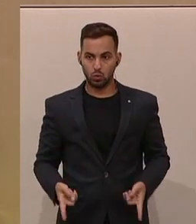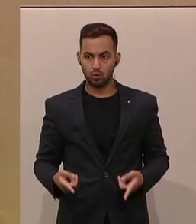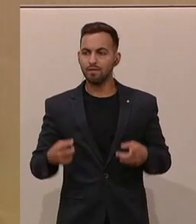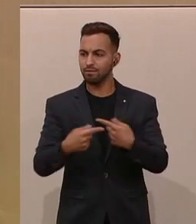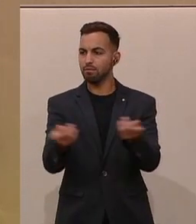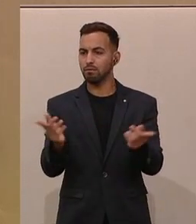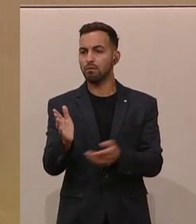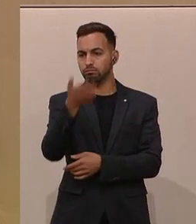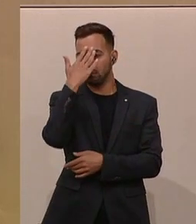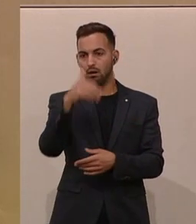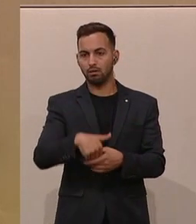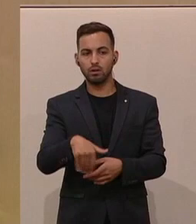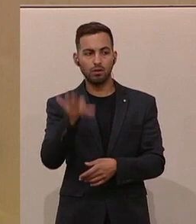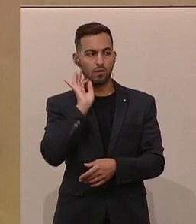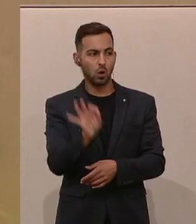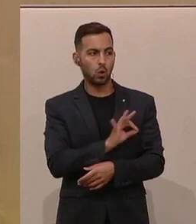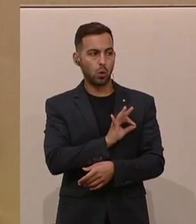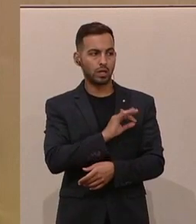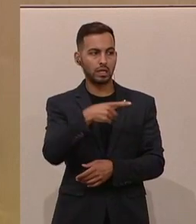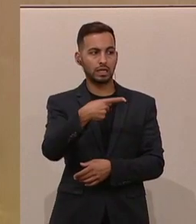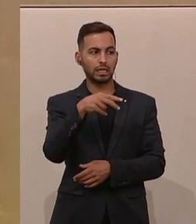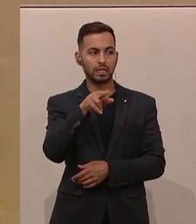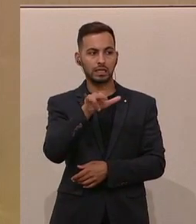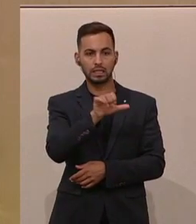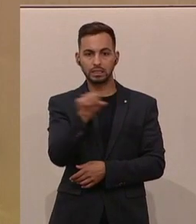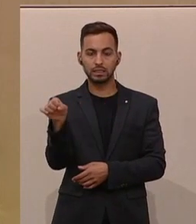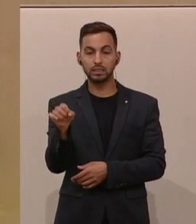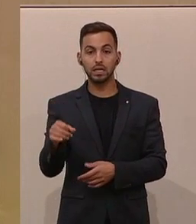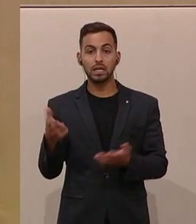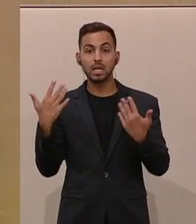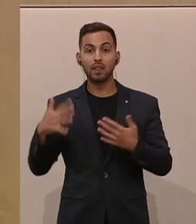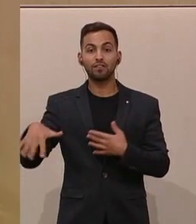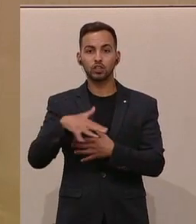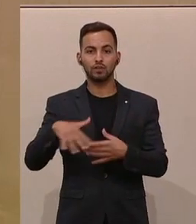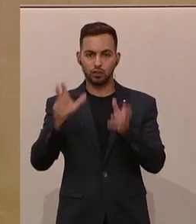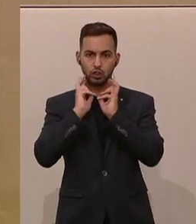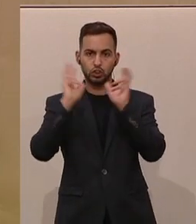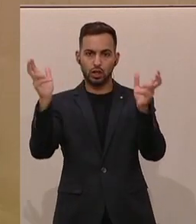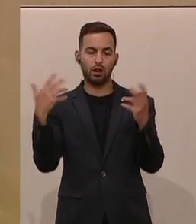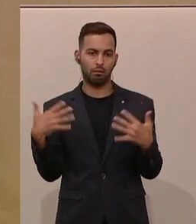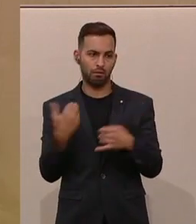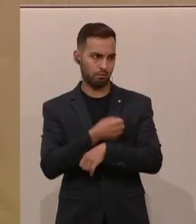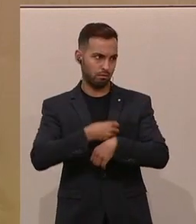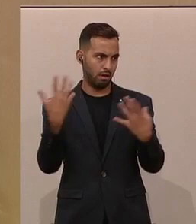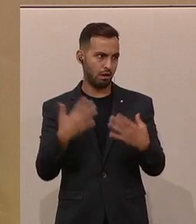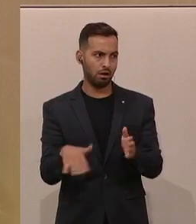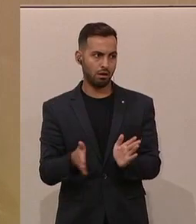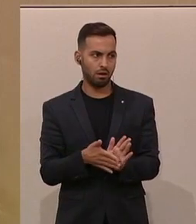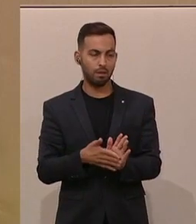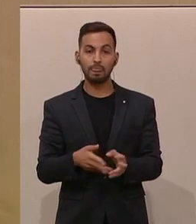schon allen bekannt, Frau Kollegin Gries. Und der Aufschrei in der Landwirtschaft war zu Recht groß. Nach